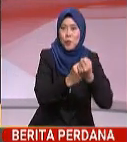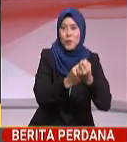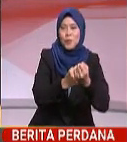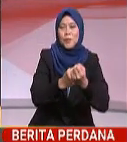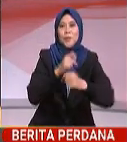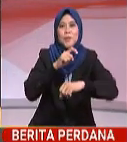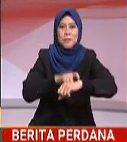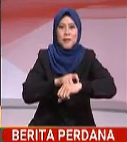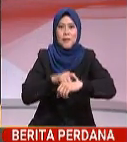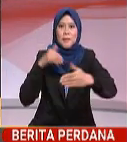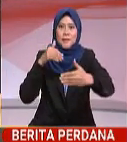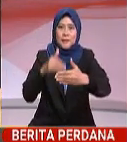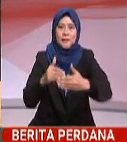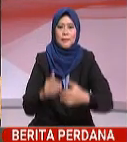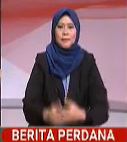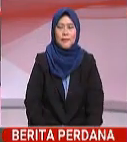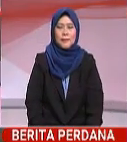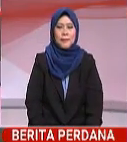masa terdekat.